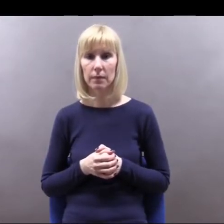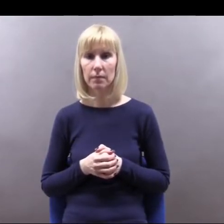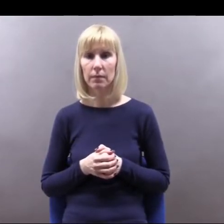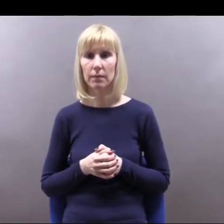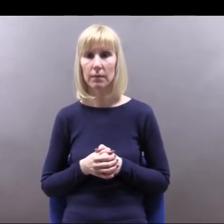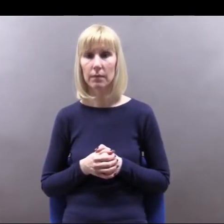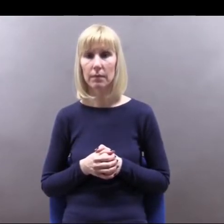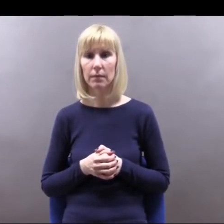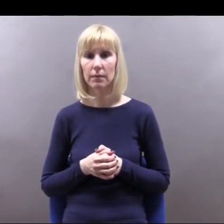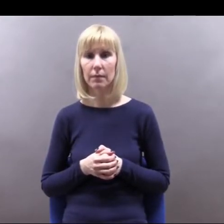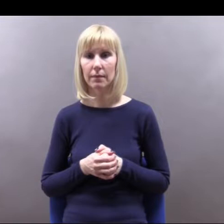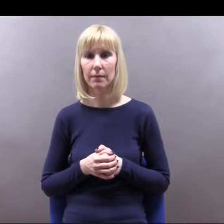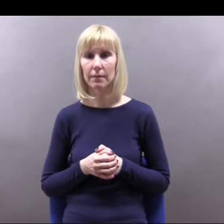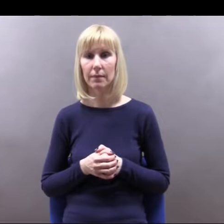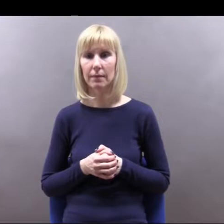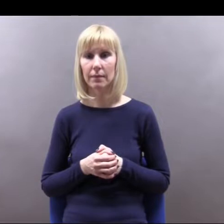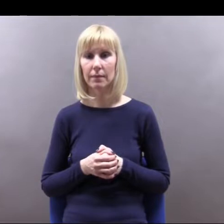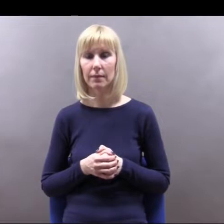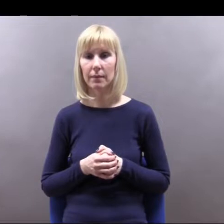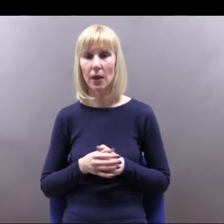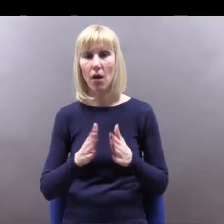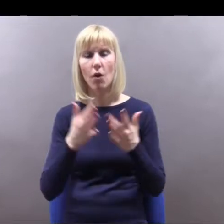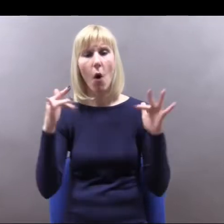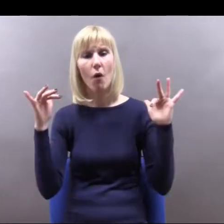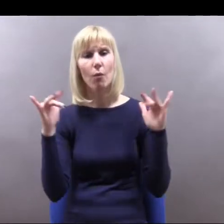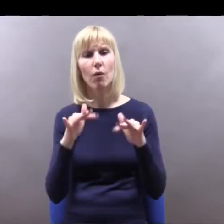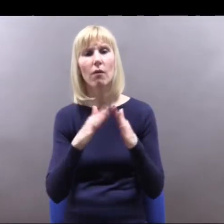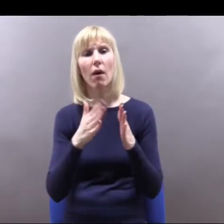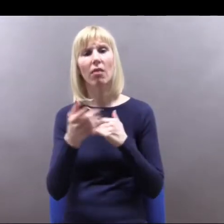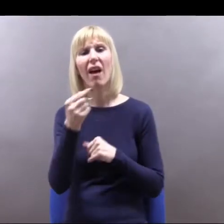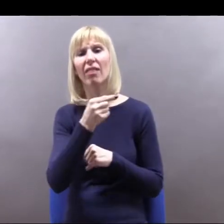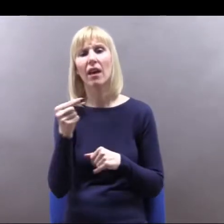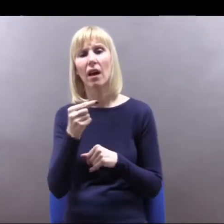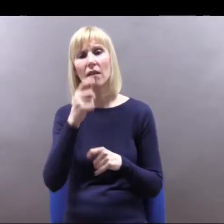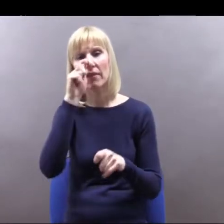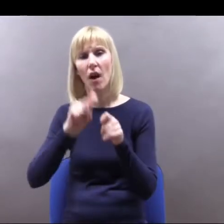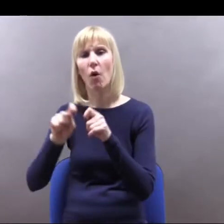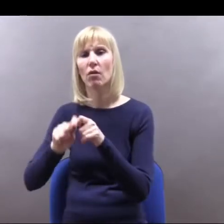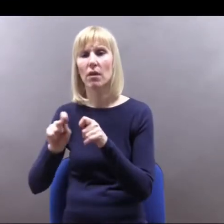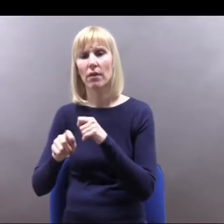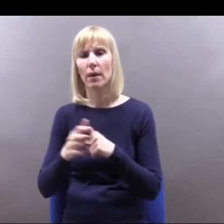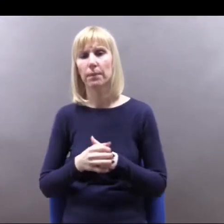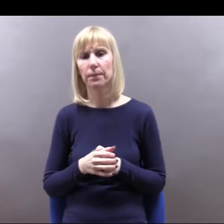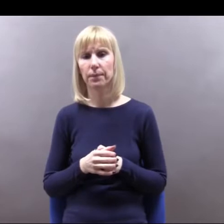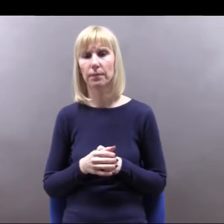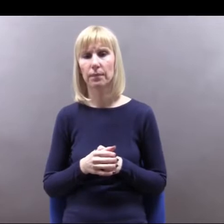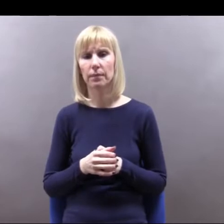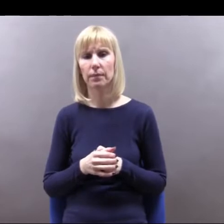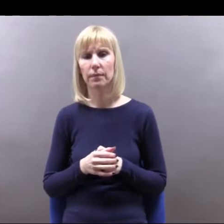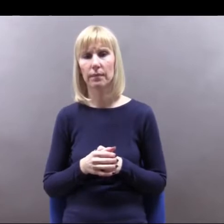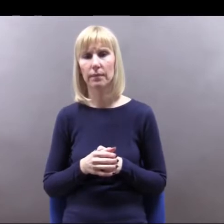pierwszy element, który no wpływa na negatywną ocenę schodołazu z mojego punktu